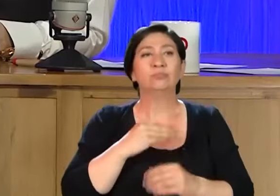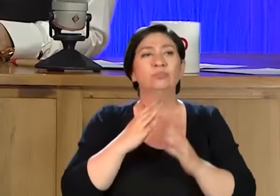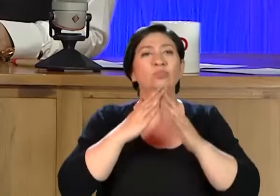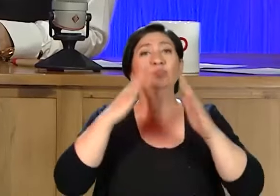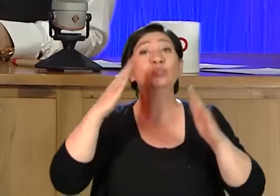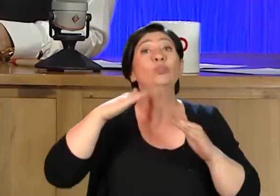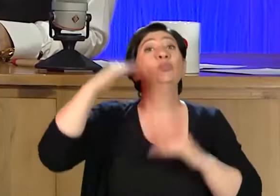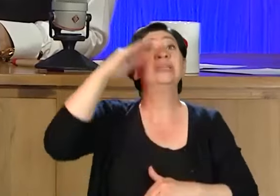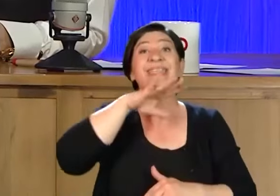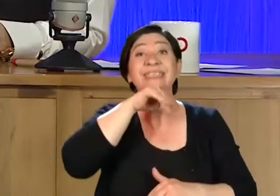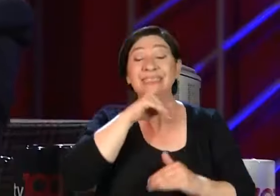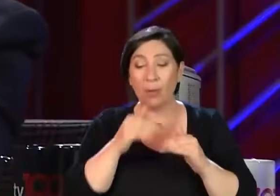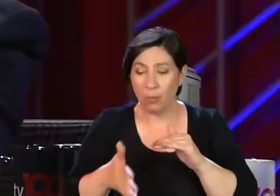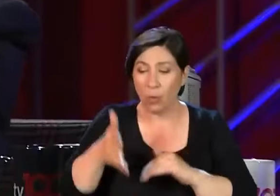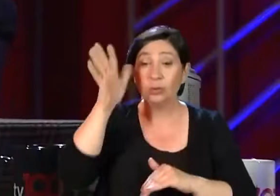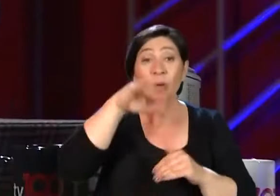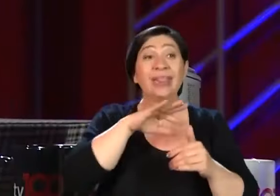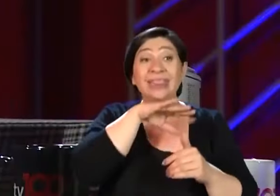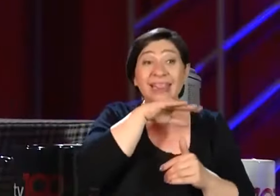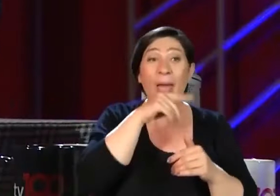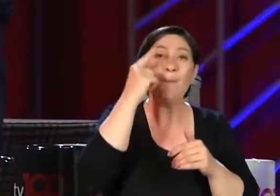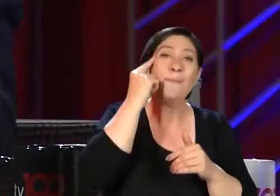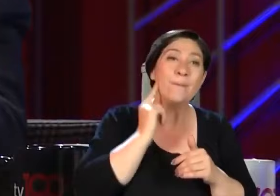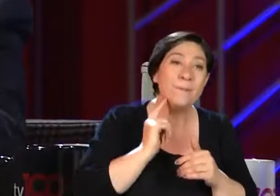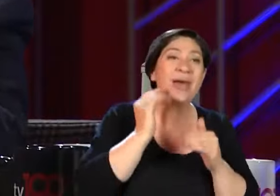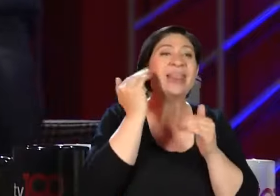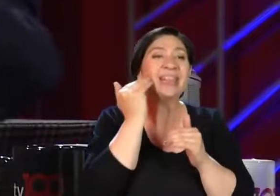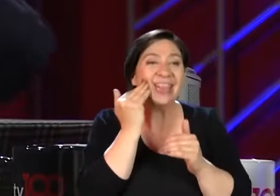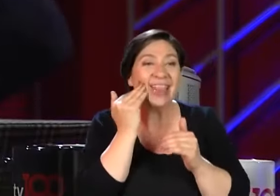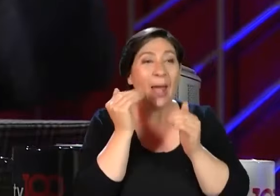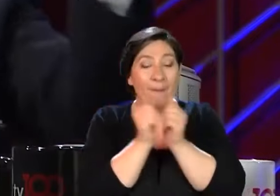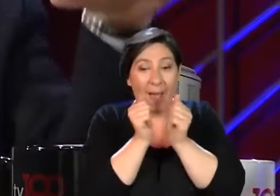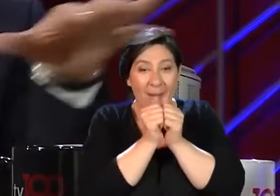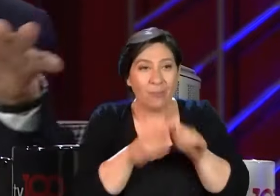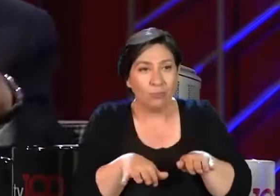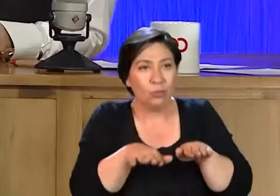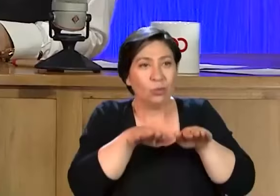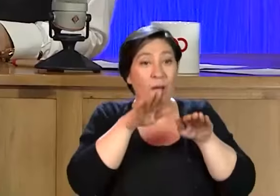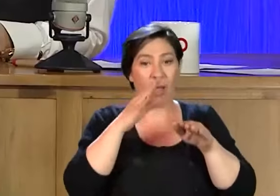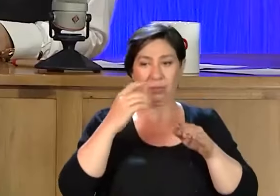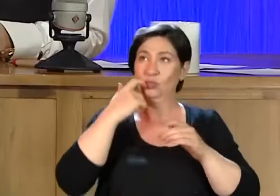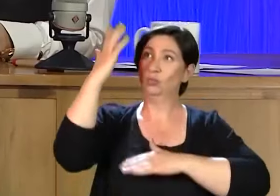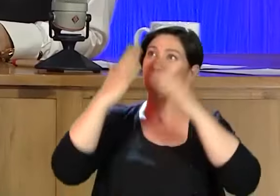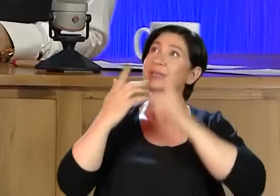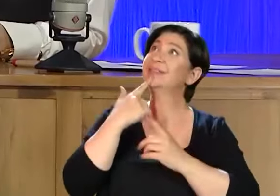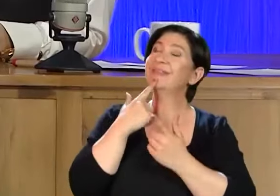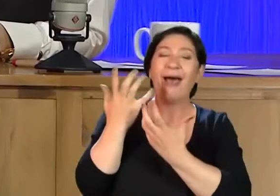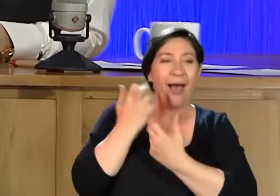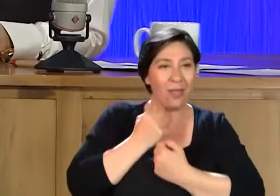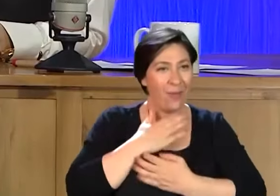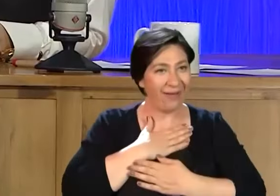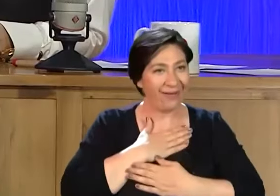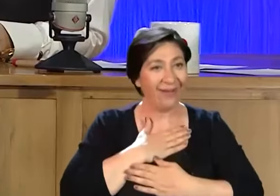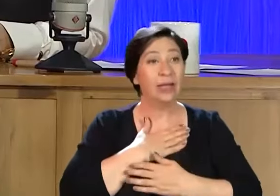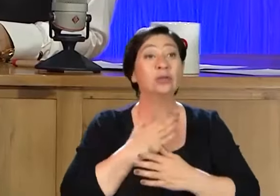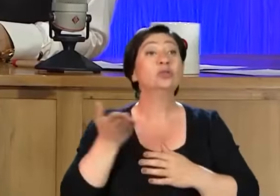büyük dedesiyle büyümek, sonra dedesiyle, babaannesiyle, ninesiyle büyümek, böyle ataerkil bir ailenin tadını almak,